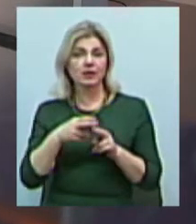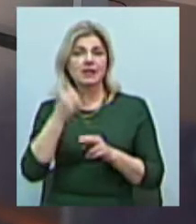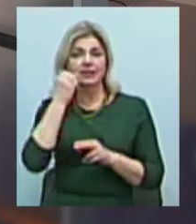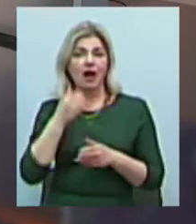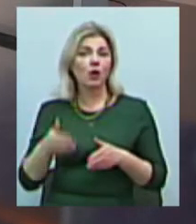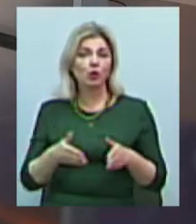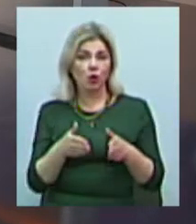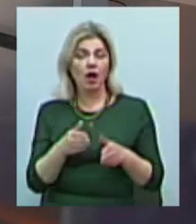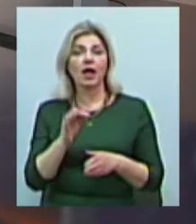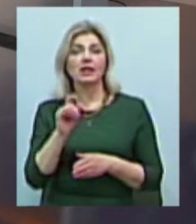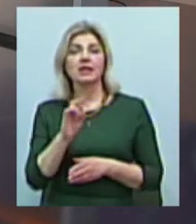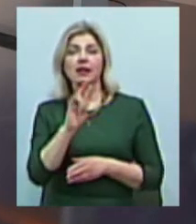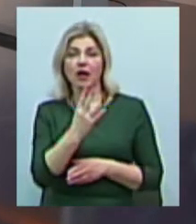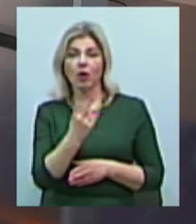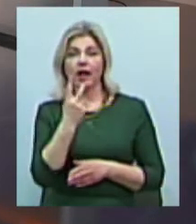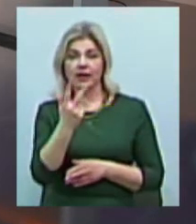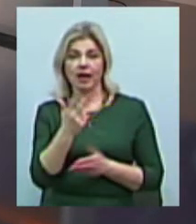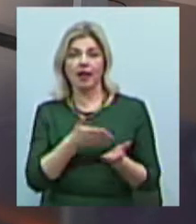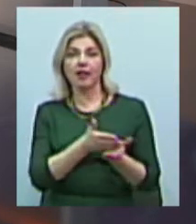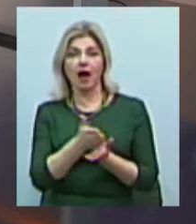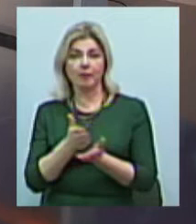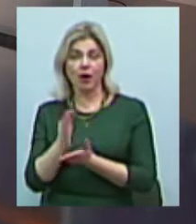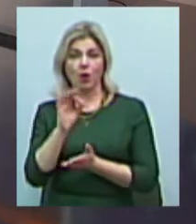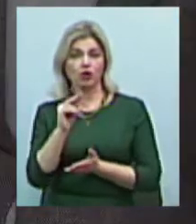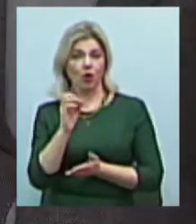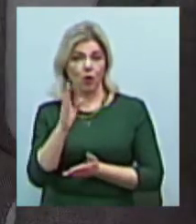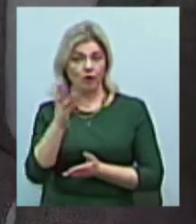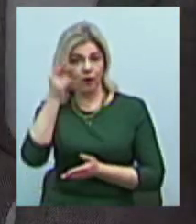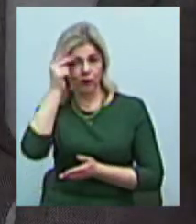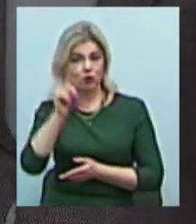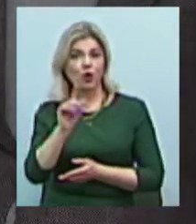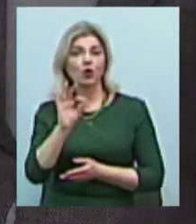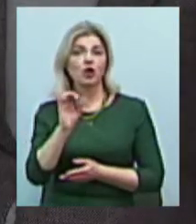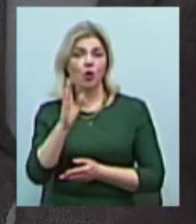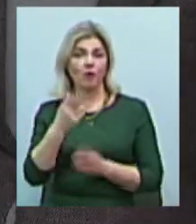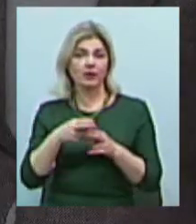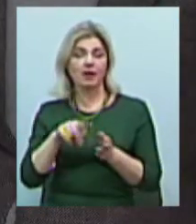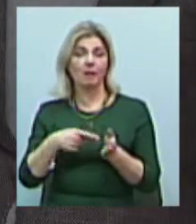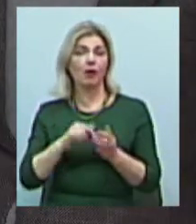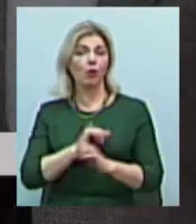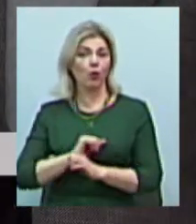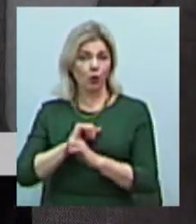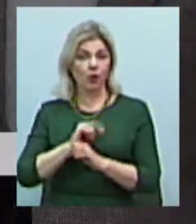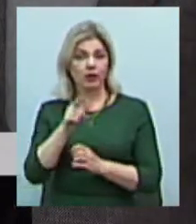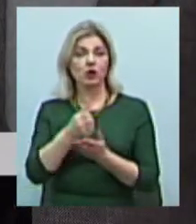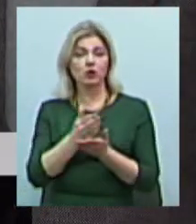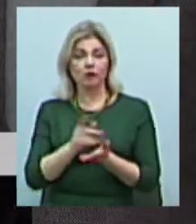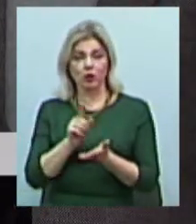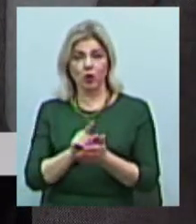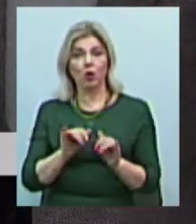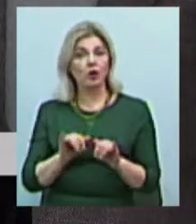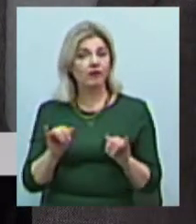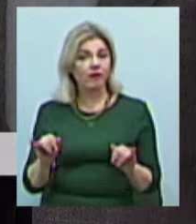Але з Миколаєва є як мінімум 3 напрямки на Очаків. Враховуючи те, що Очаків все-таки місто курортне і інфраструктура повинна